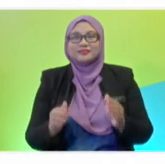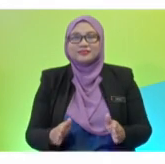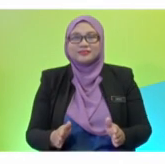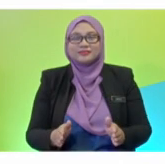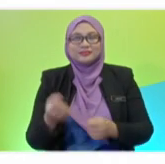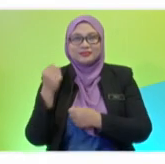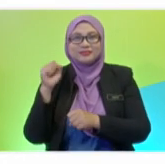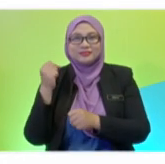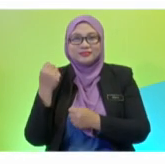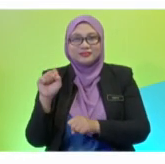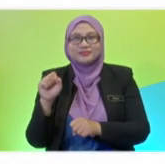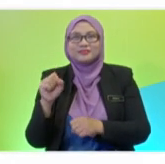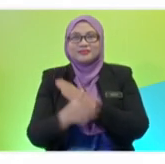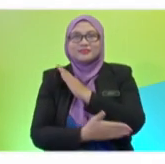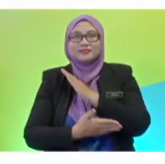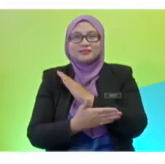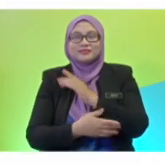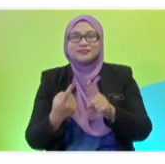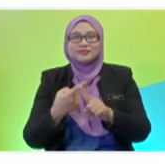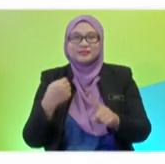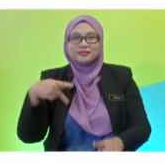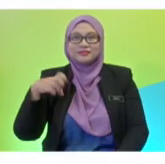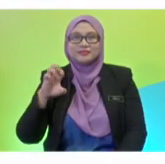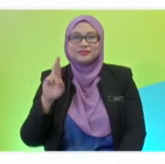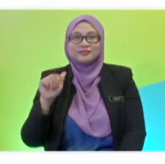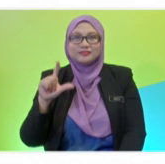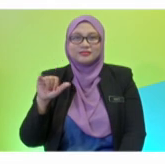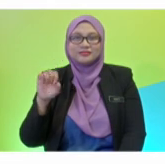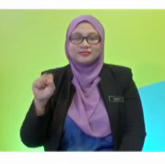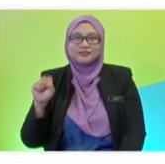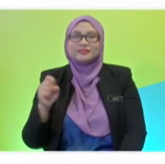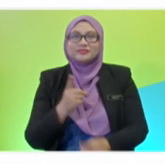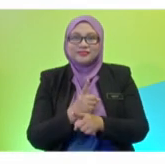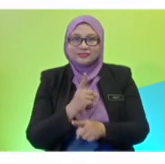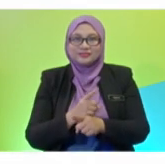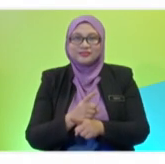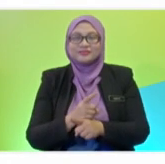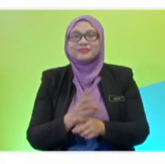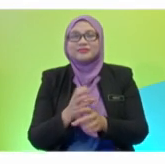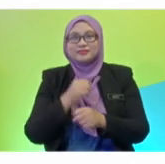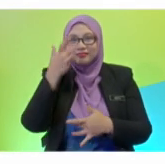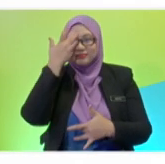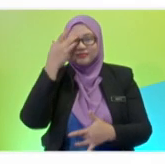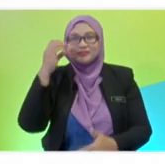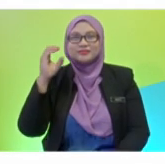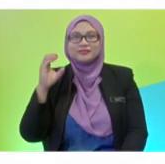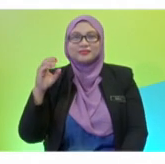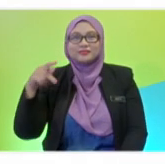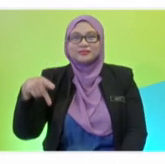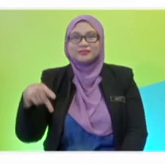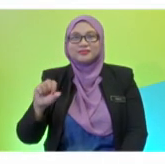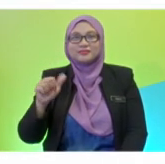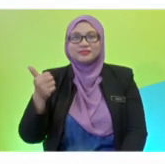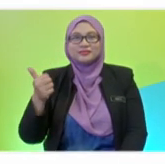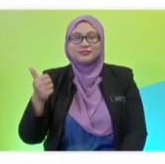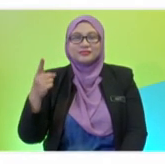anak jatilis betul ketiga di kesan mengalami pasien belum juga Betul jawaban diberikan tadi empat menang acara 100 meter